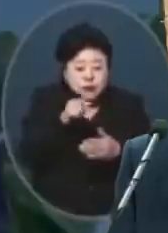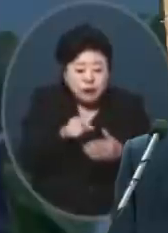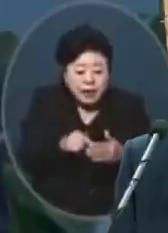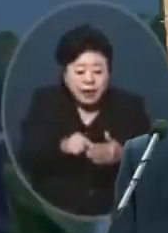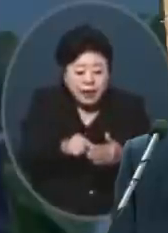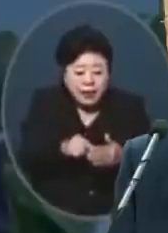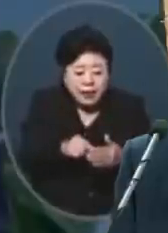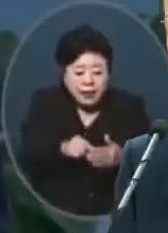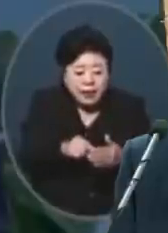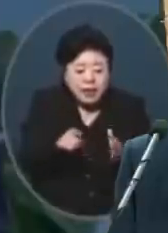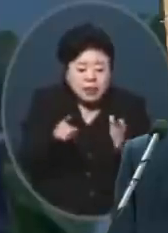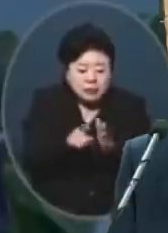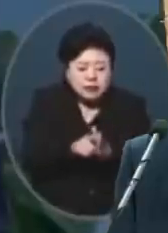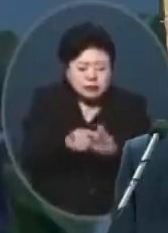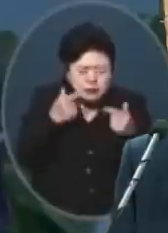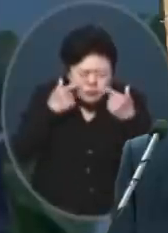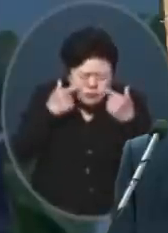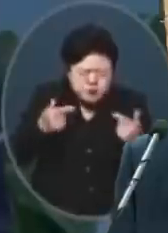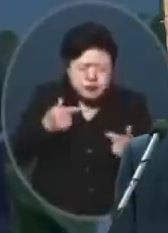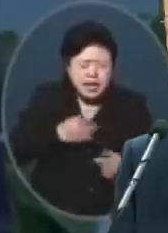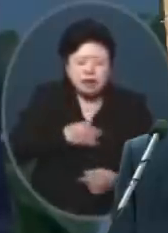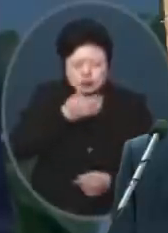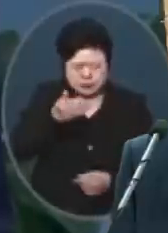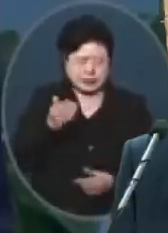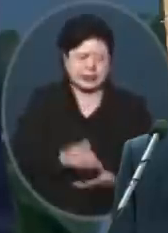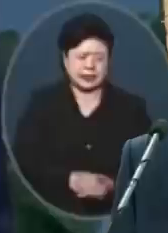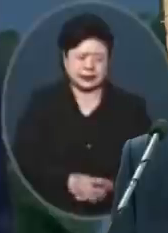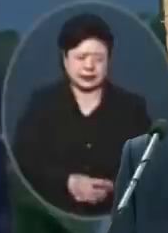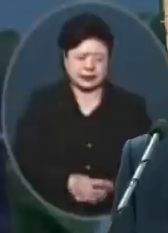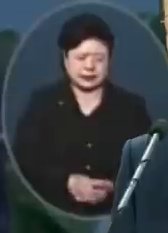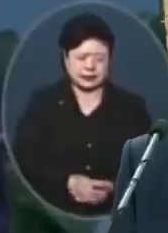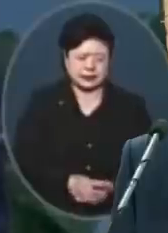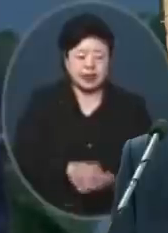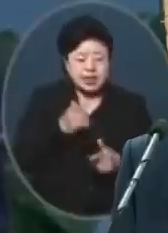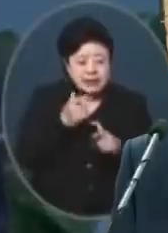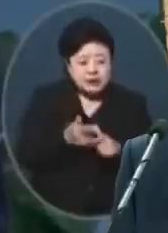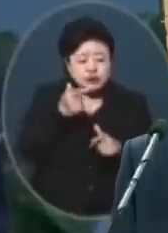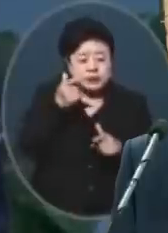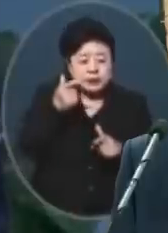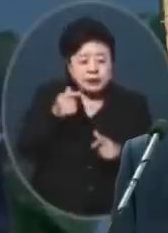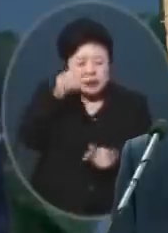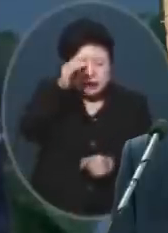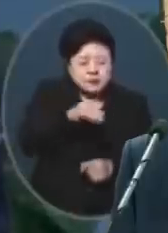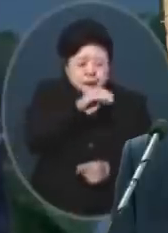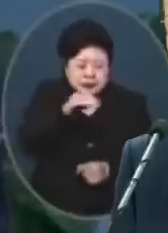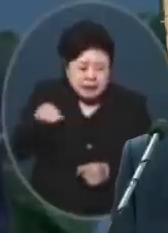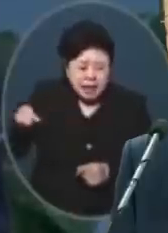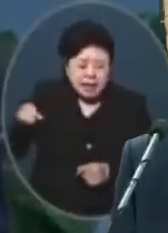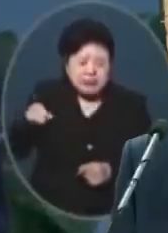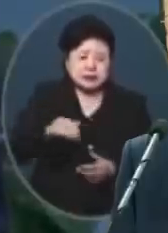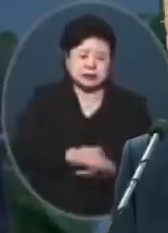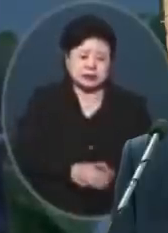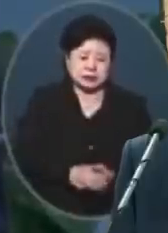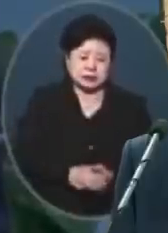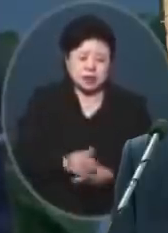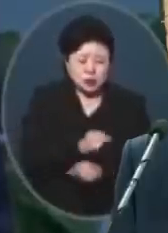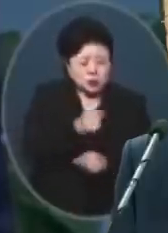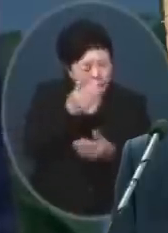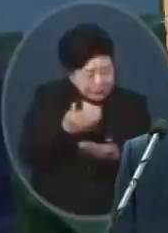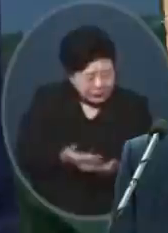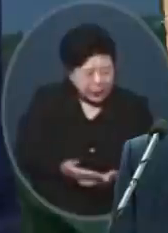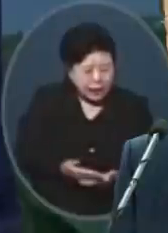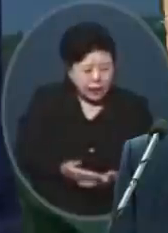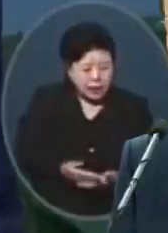마음속에 얼마나 신앙을 분명하게 하는지 몰라요 예수님의 십자가 십자로 인하여